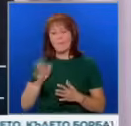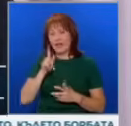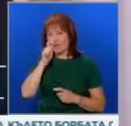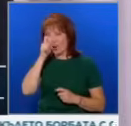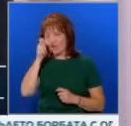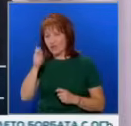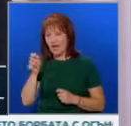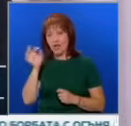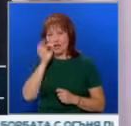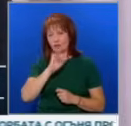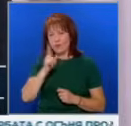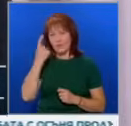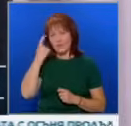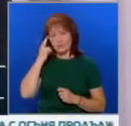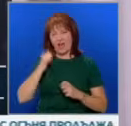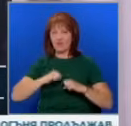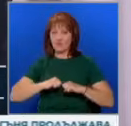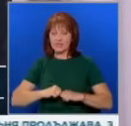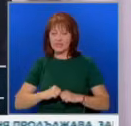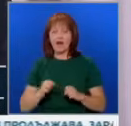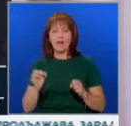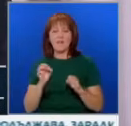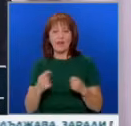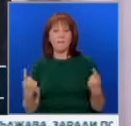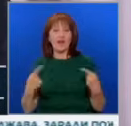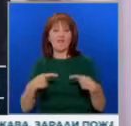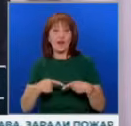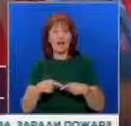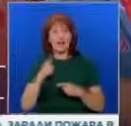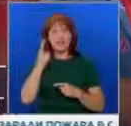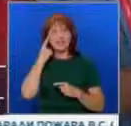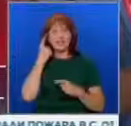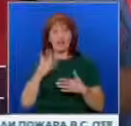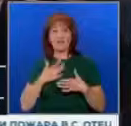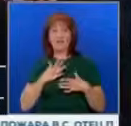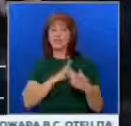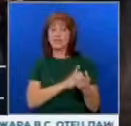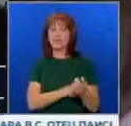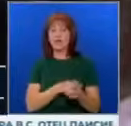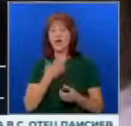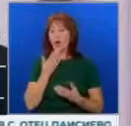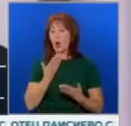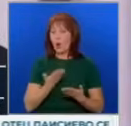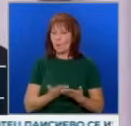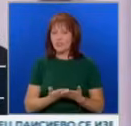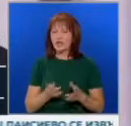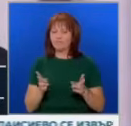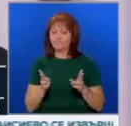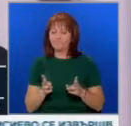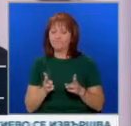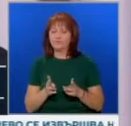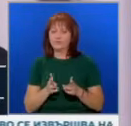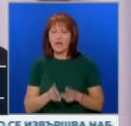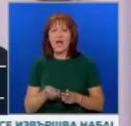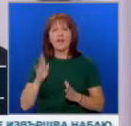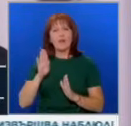Никой няма да се съмнява във властта ни. Никой враг няма да се съмнява в мощта ни. Обеща да разреши кризата с инфлацията, да намали